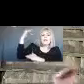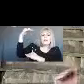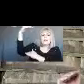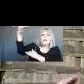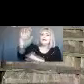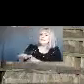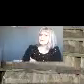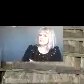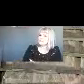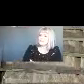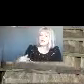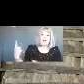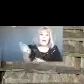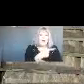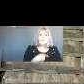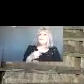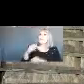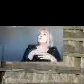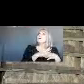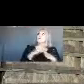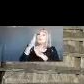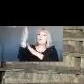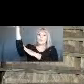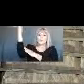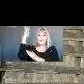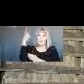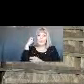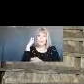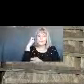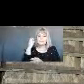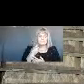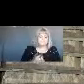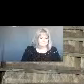een wat al ver is, wat die Heere na hom toe sal roep.